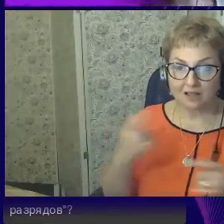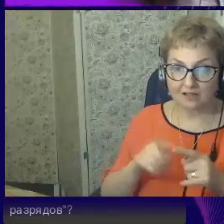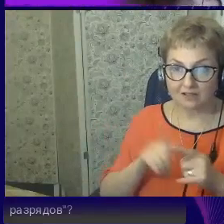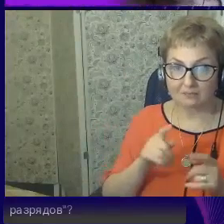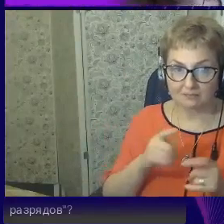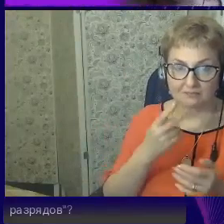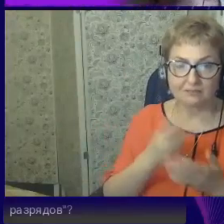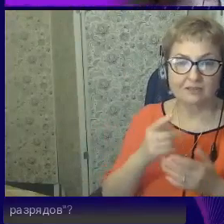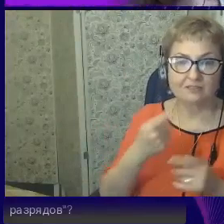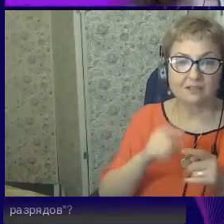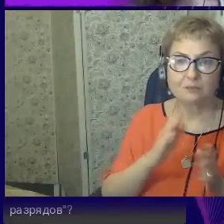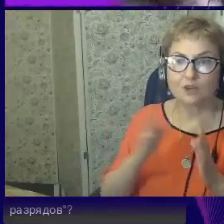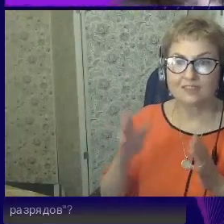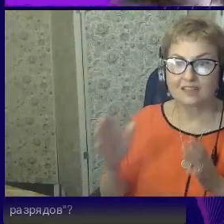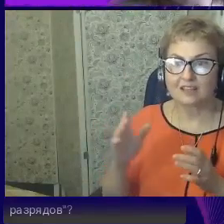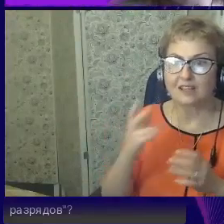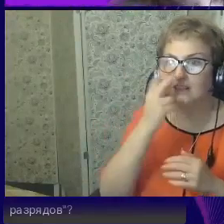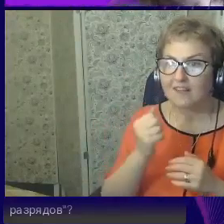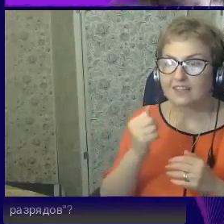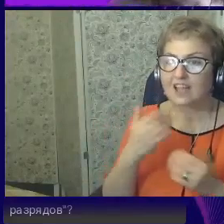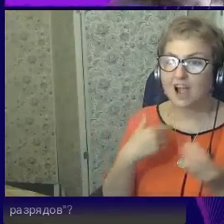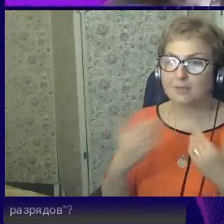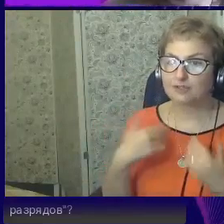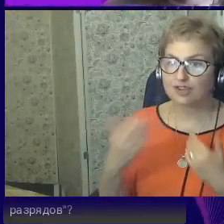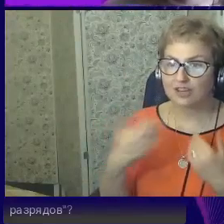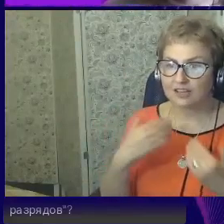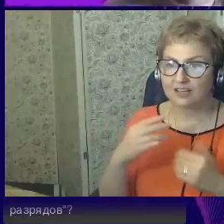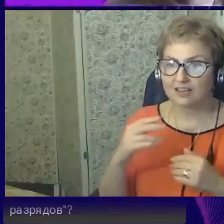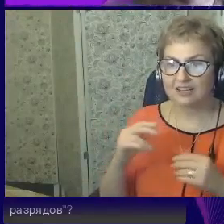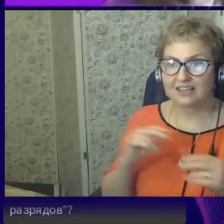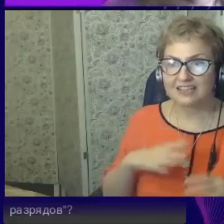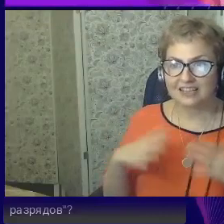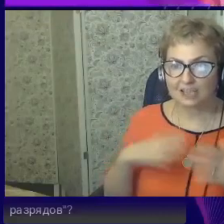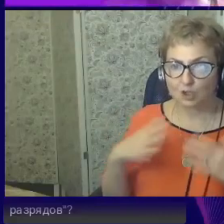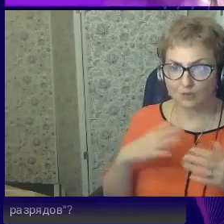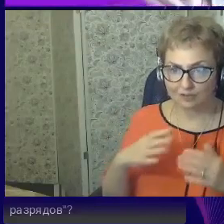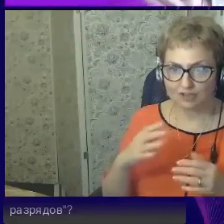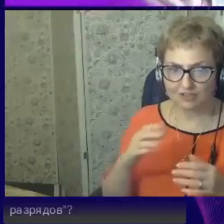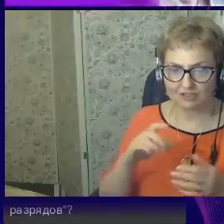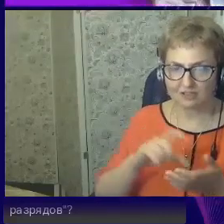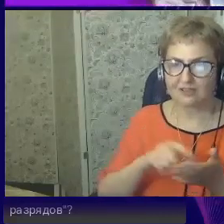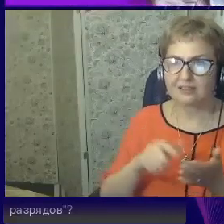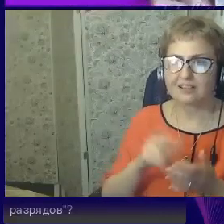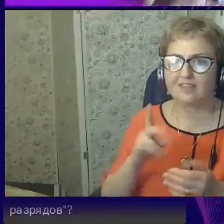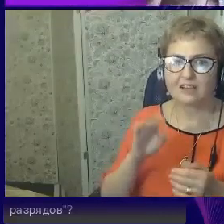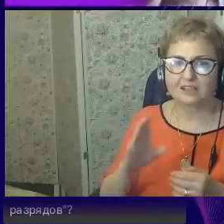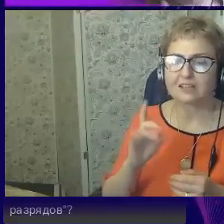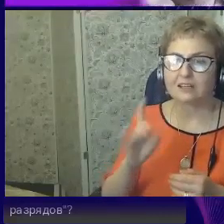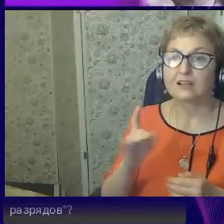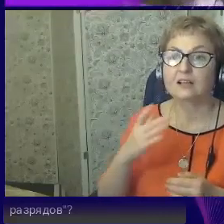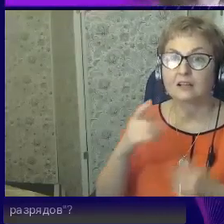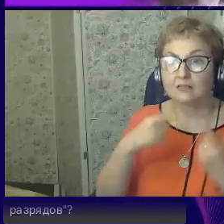поведение, допустим, на навыки общения в тренировочных квартирах. И педагоги тренировочных квартир наших говорят, что